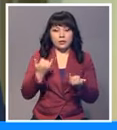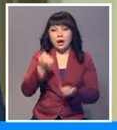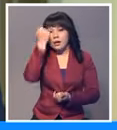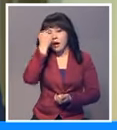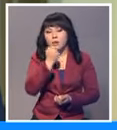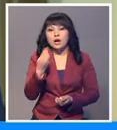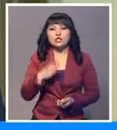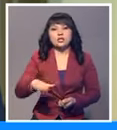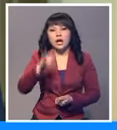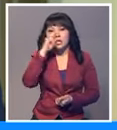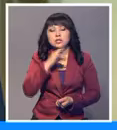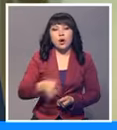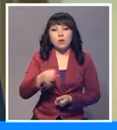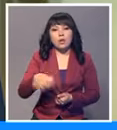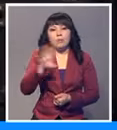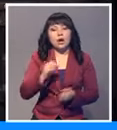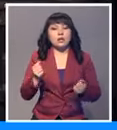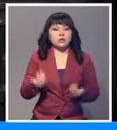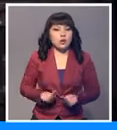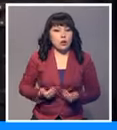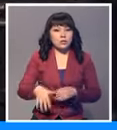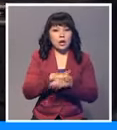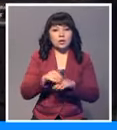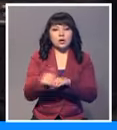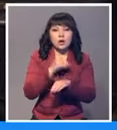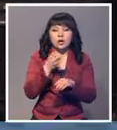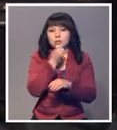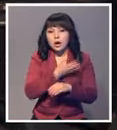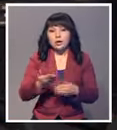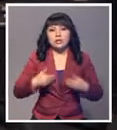мынау Шығыс Қазақстан өңіріндегі барлық тұрғындарға шын жүрегімнен жақсылық, береке, бірлік тілеймін.